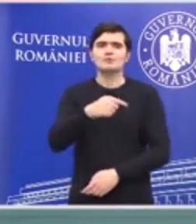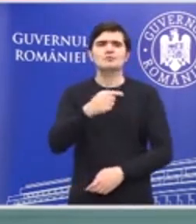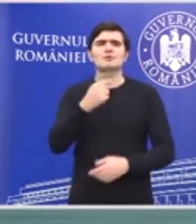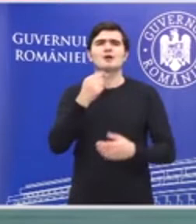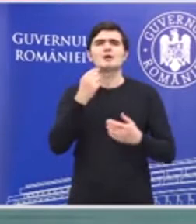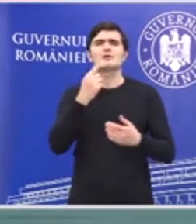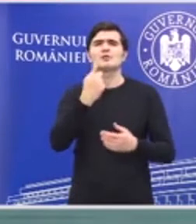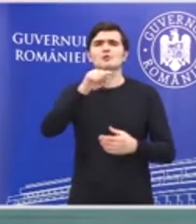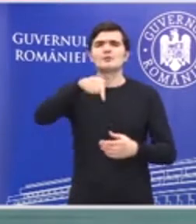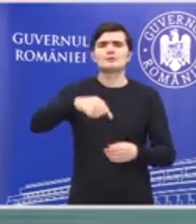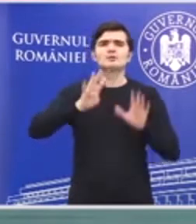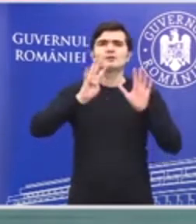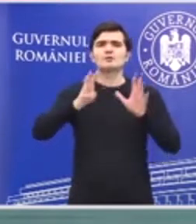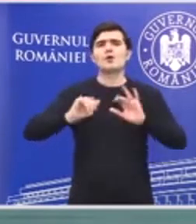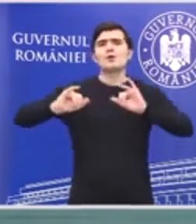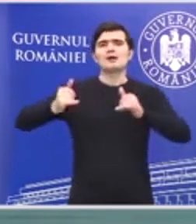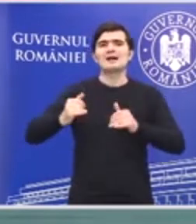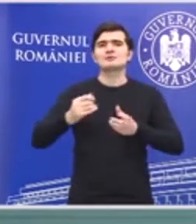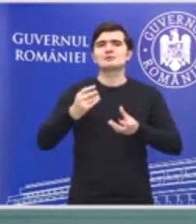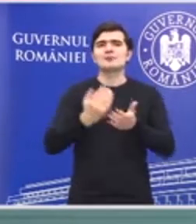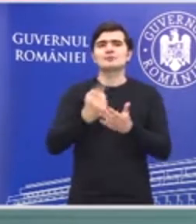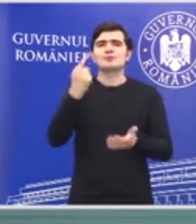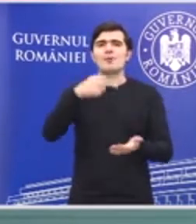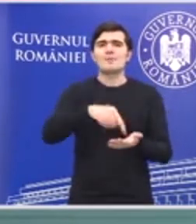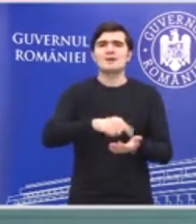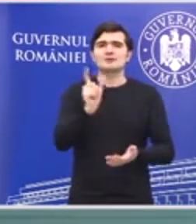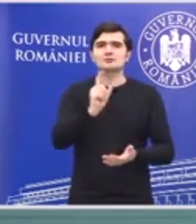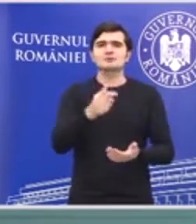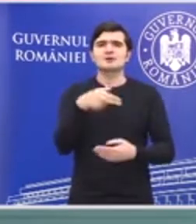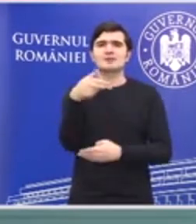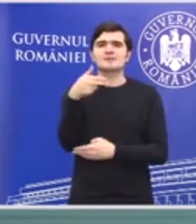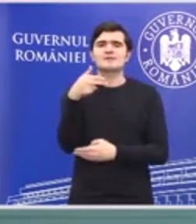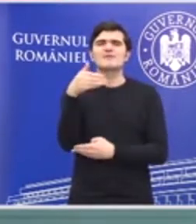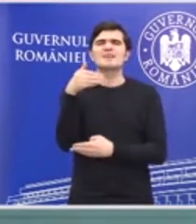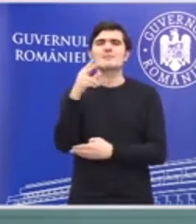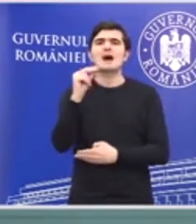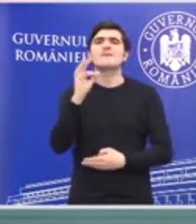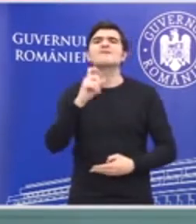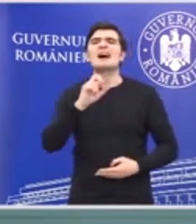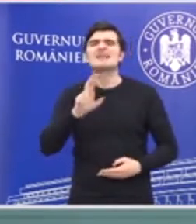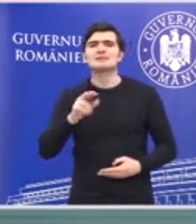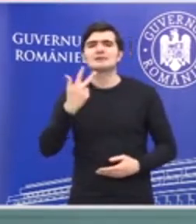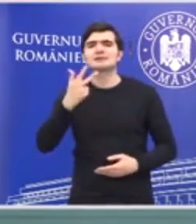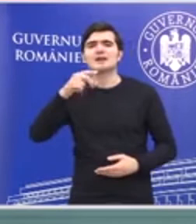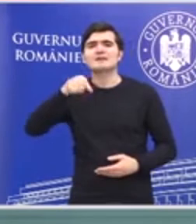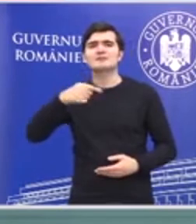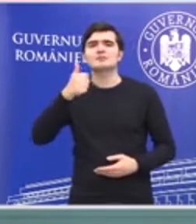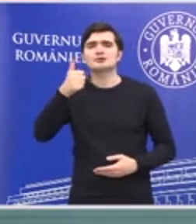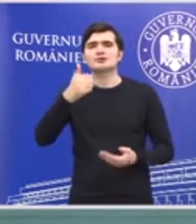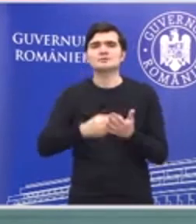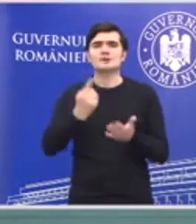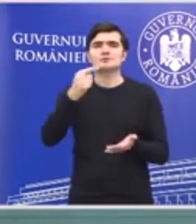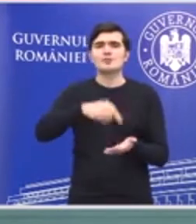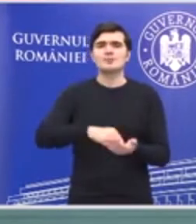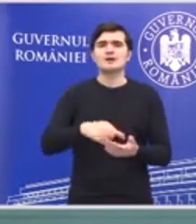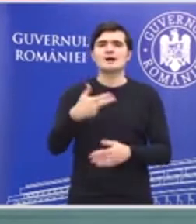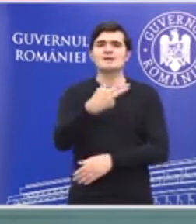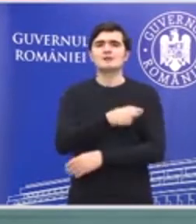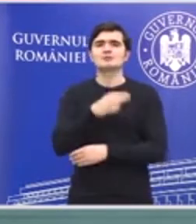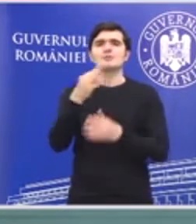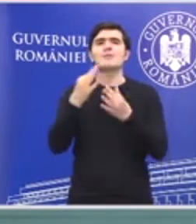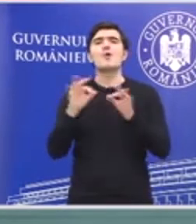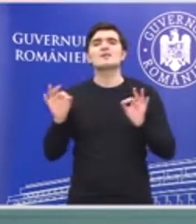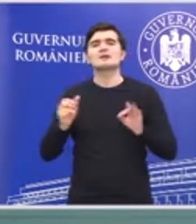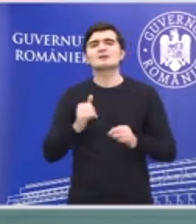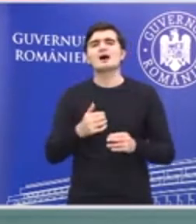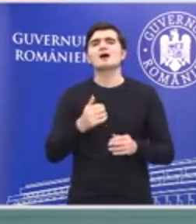1,9 cazuri de reacții raportate la 1.000 de doze pentru vaccinul Pfizer, 3,6 la 1.000 de doze administrate pentru vaccinul